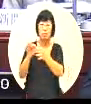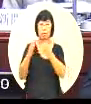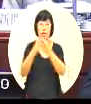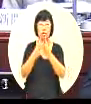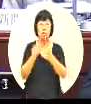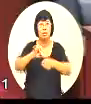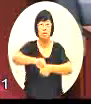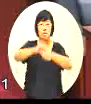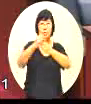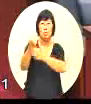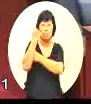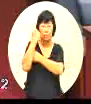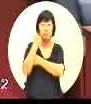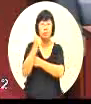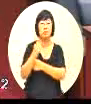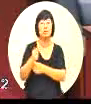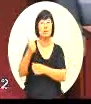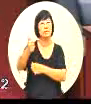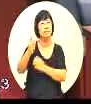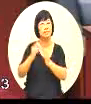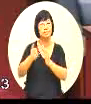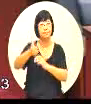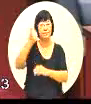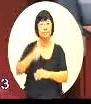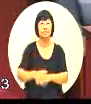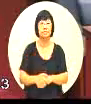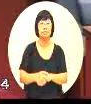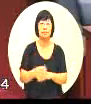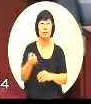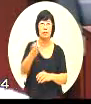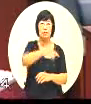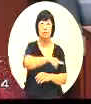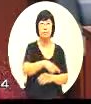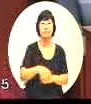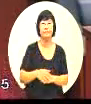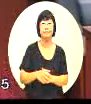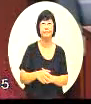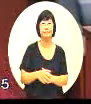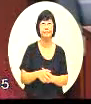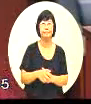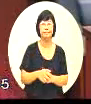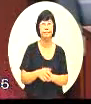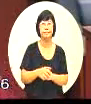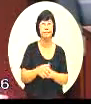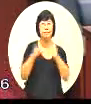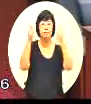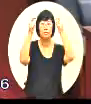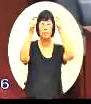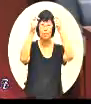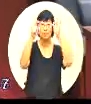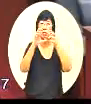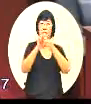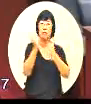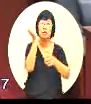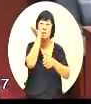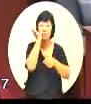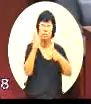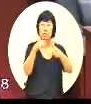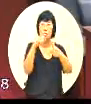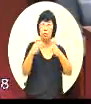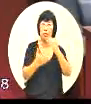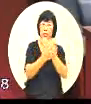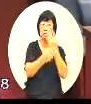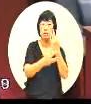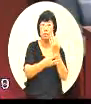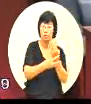努力。谢谢 市长，请坐。那接着本席要提到，就是说高雄的石化产业，石化产业应该